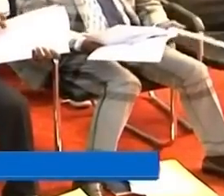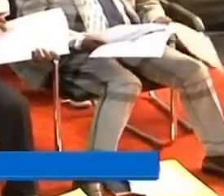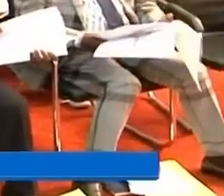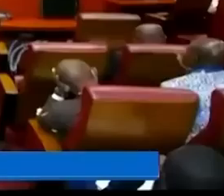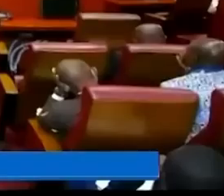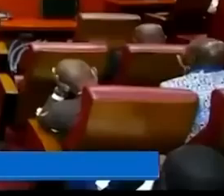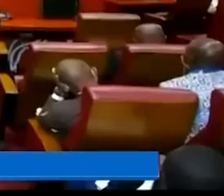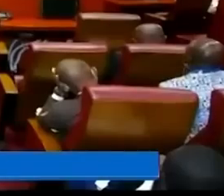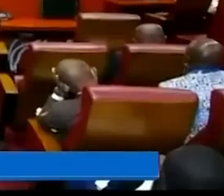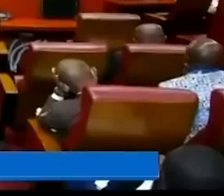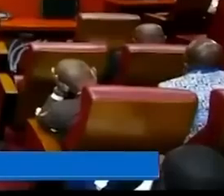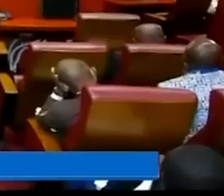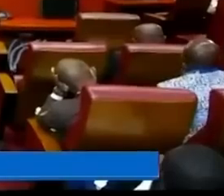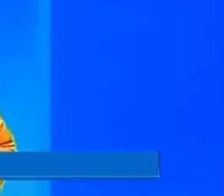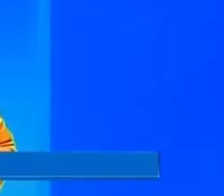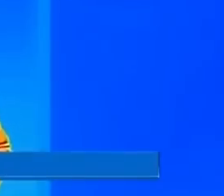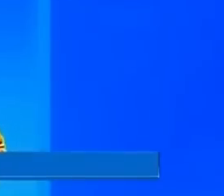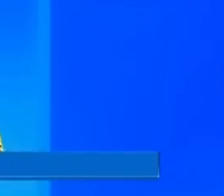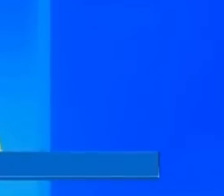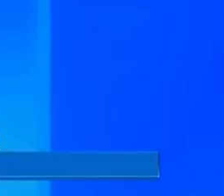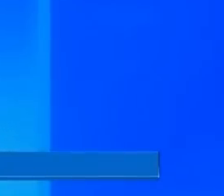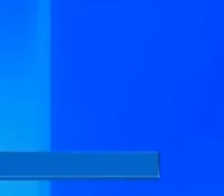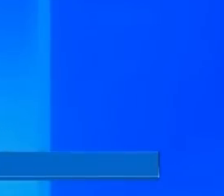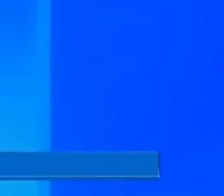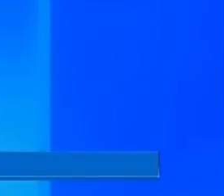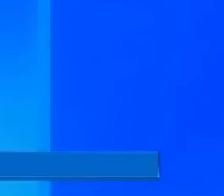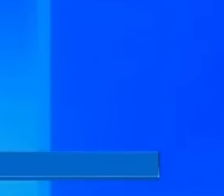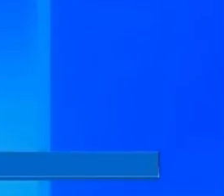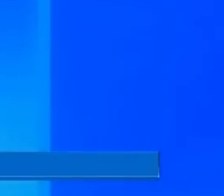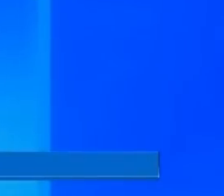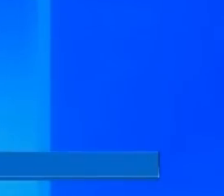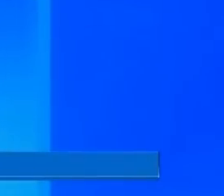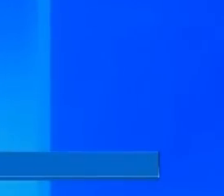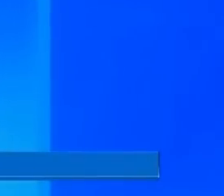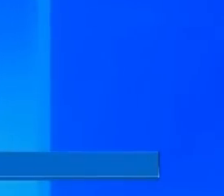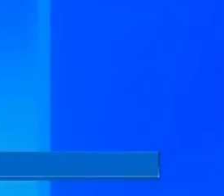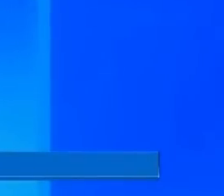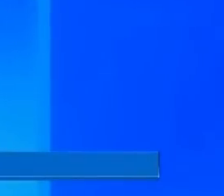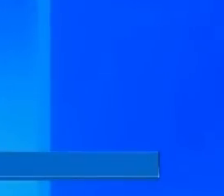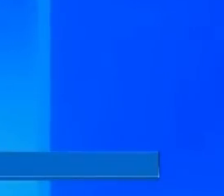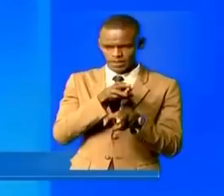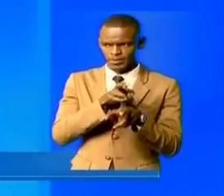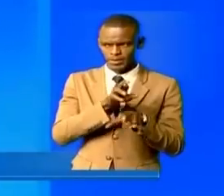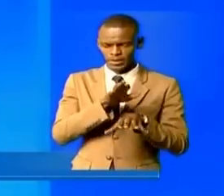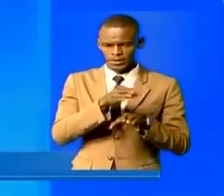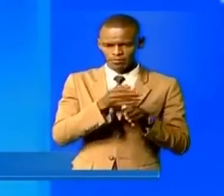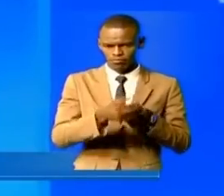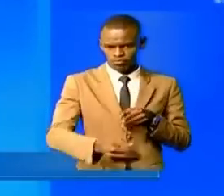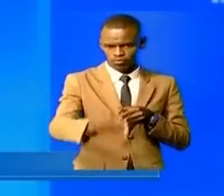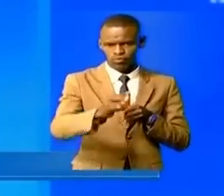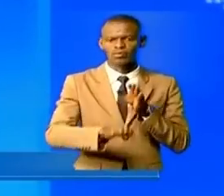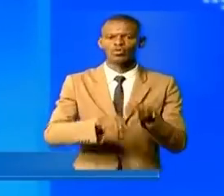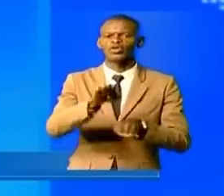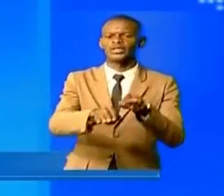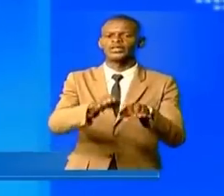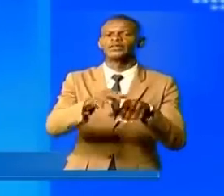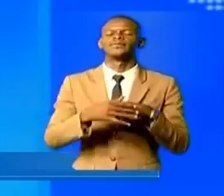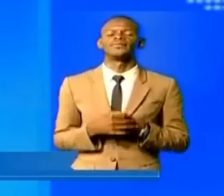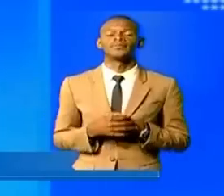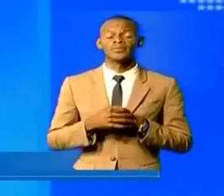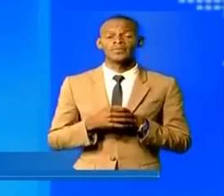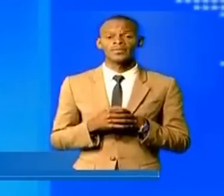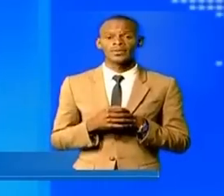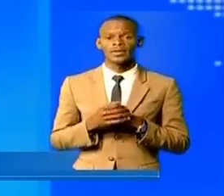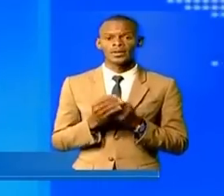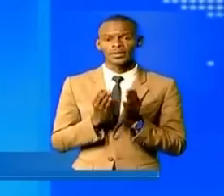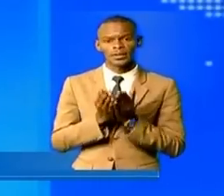être respectée. Et puis les étudiants de l'université de Kinshasa montent au créneau. Ils s'opposent à l'augmentation des frais académiques. Ils